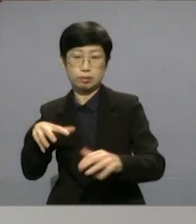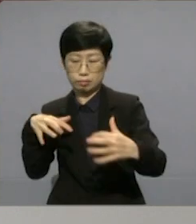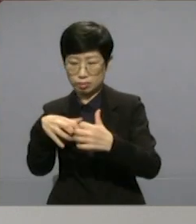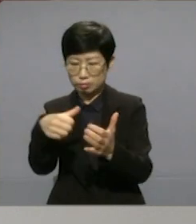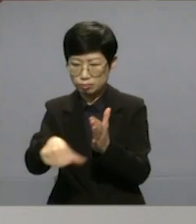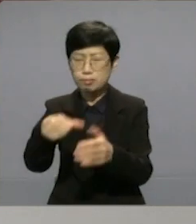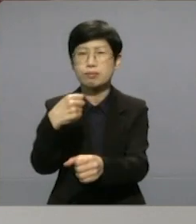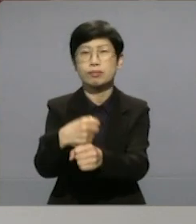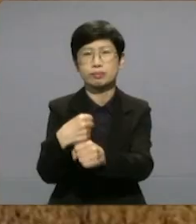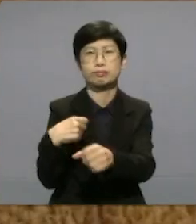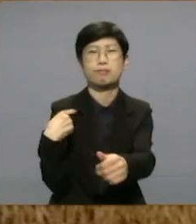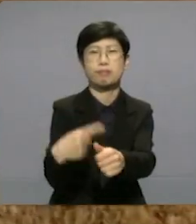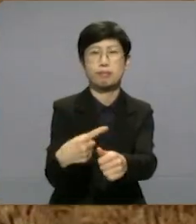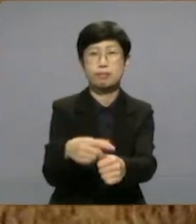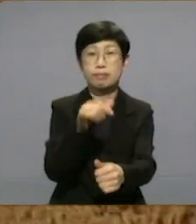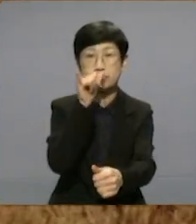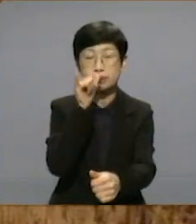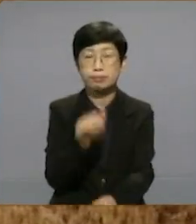월드리포터입니다.